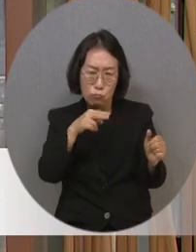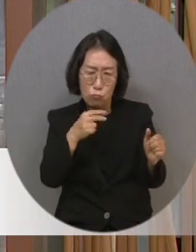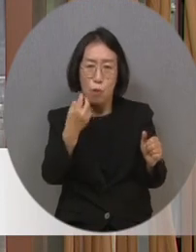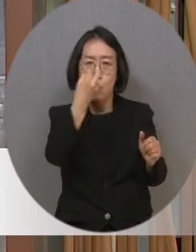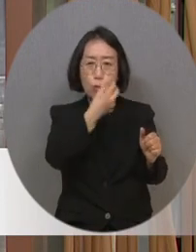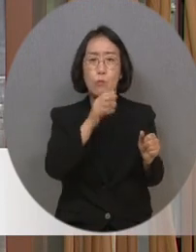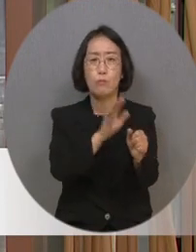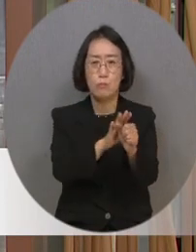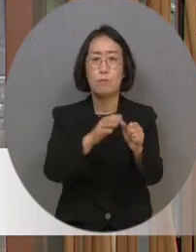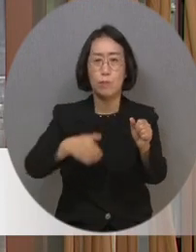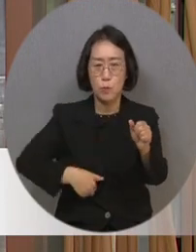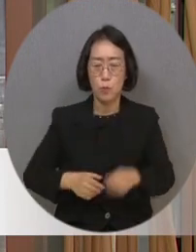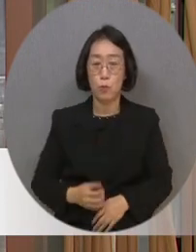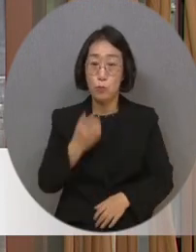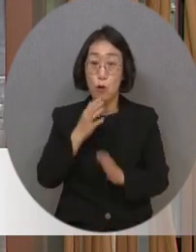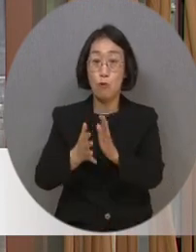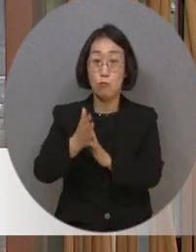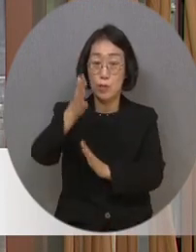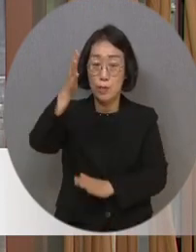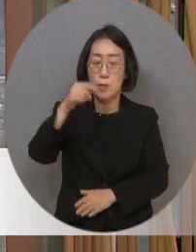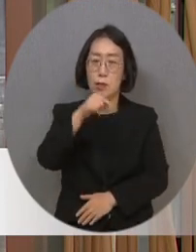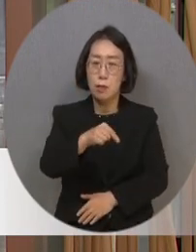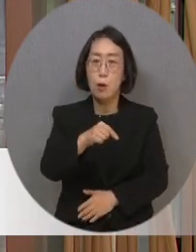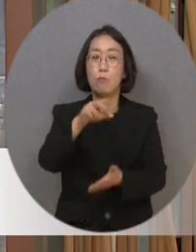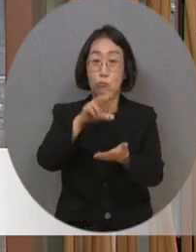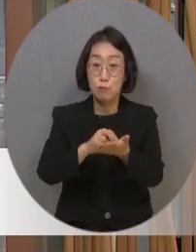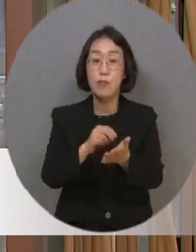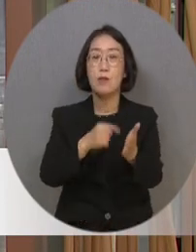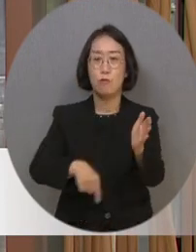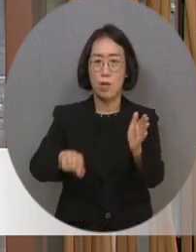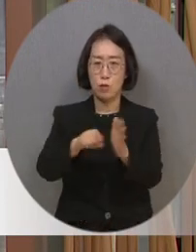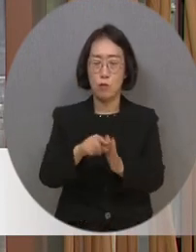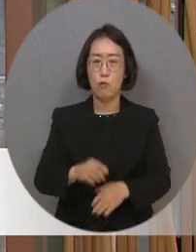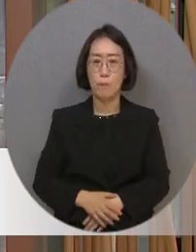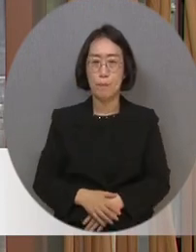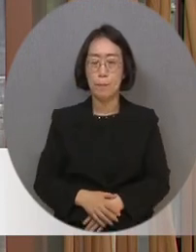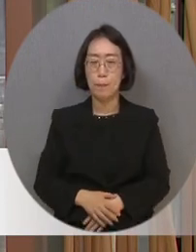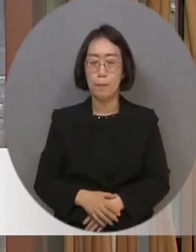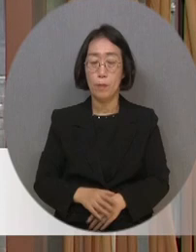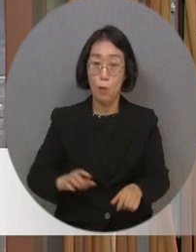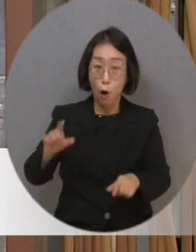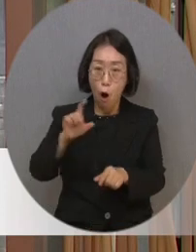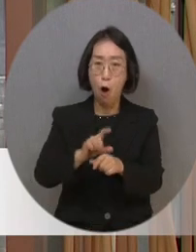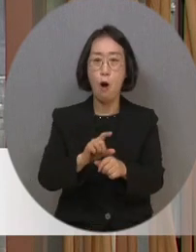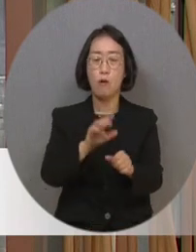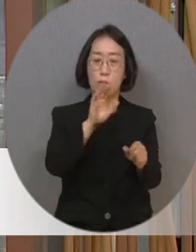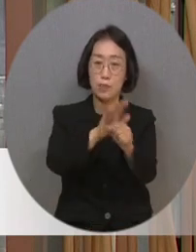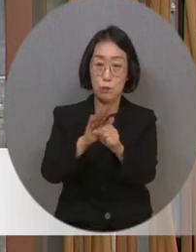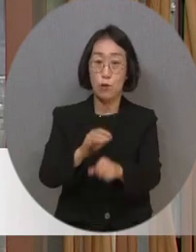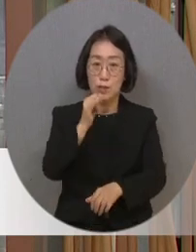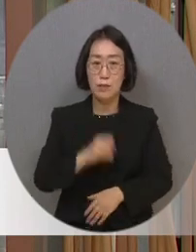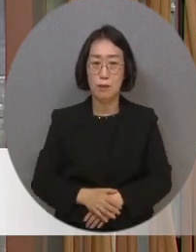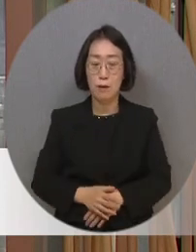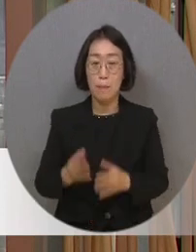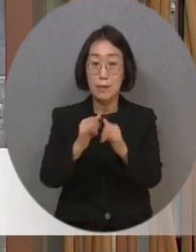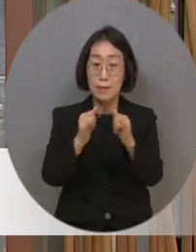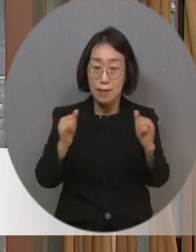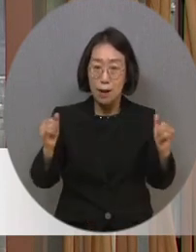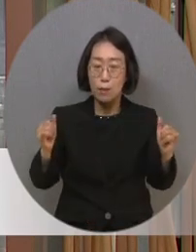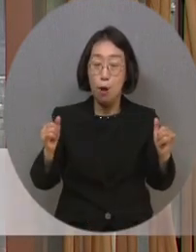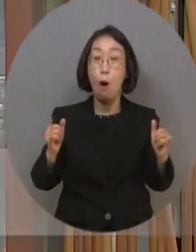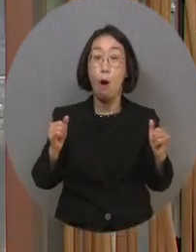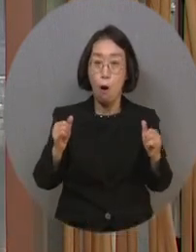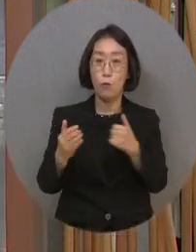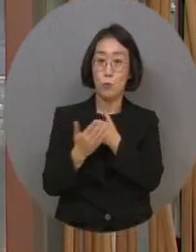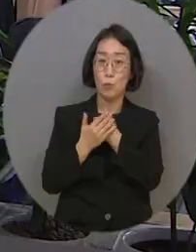분들도 많이 계시고요. 서울시도 이제 그런 분들을 위해서 추가 지원을 하고 있기 때문에 많은 분들이 이제